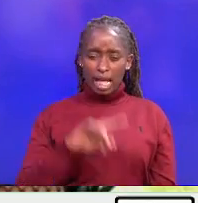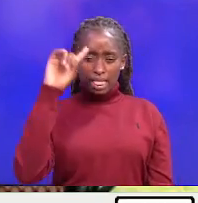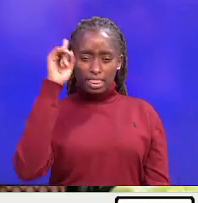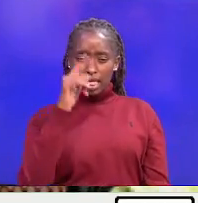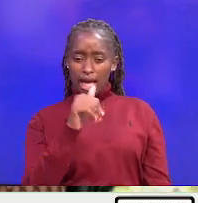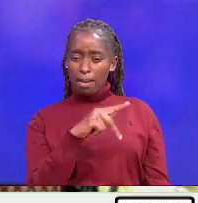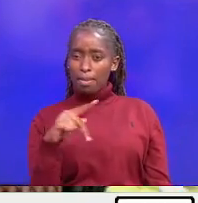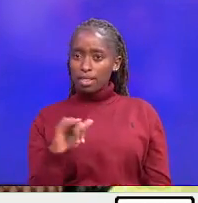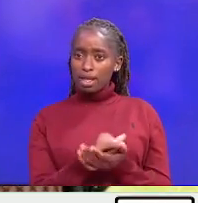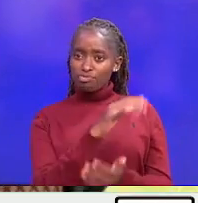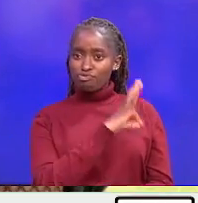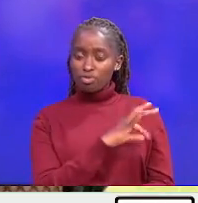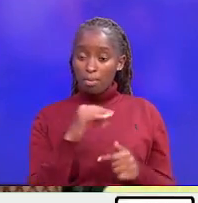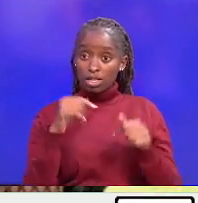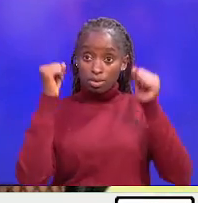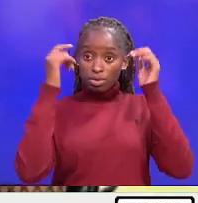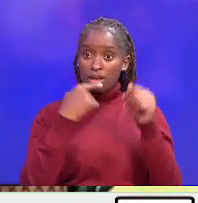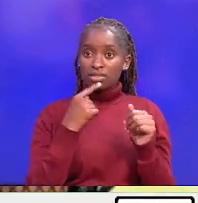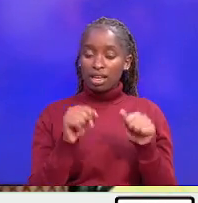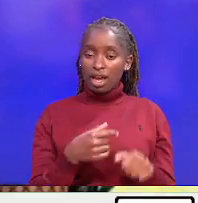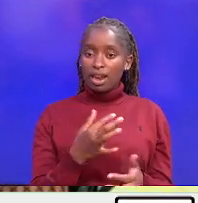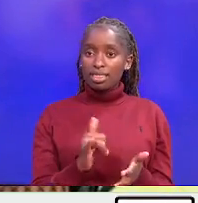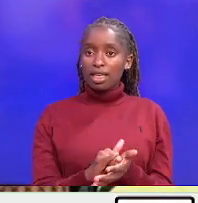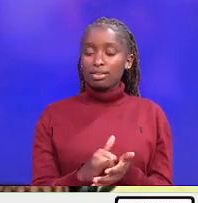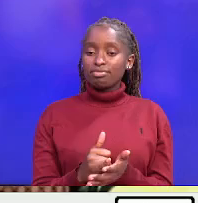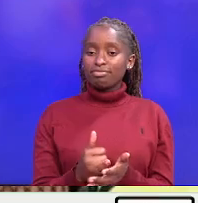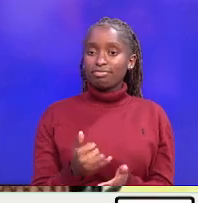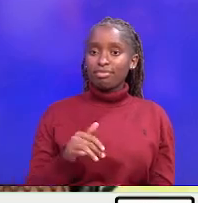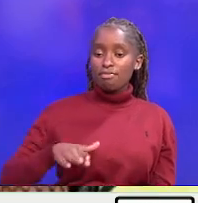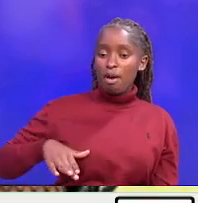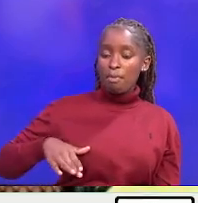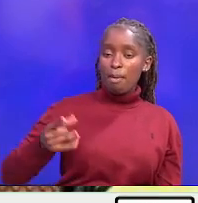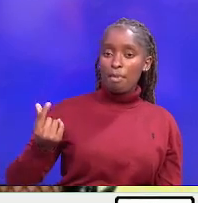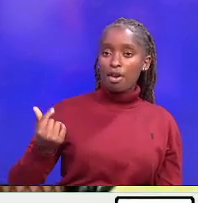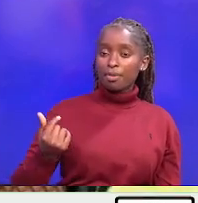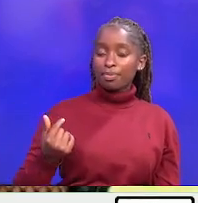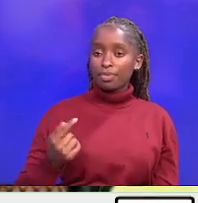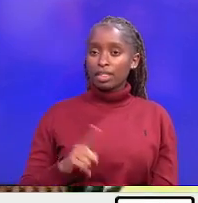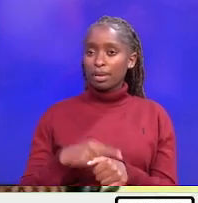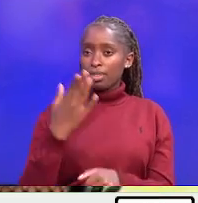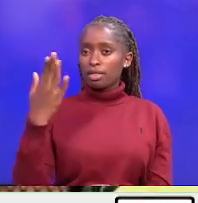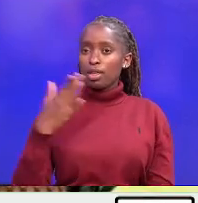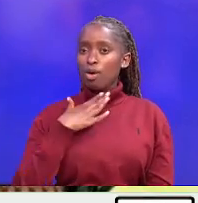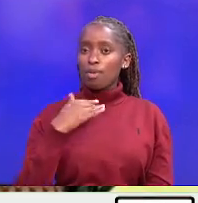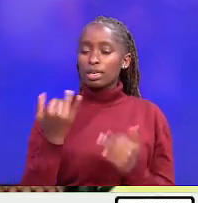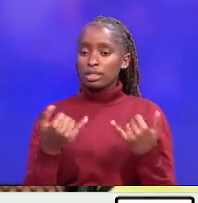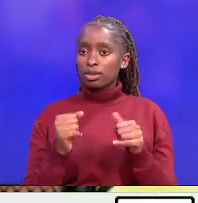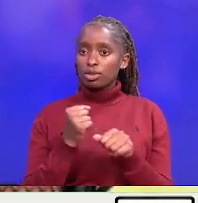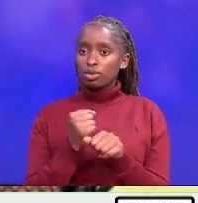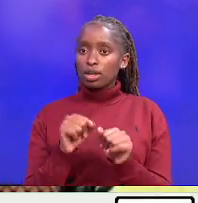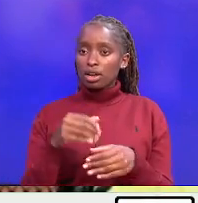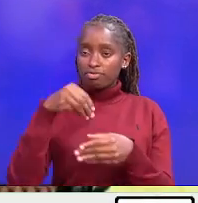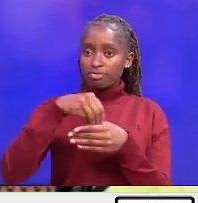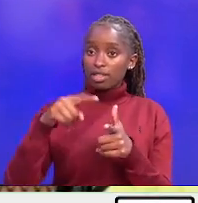I can sell my pocket money. When I go outside there, I can still do an investment. And when I open